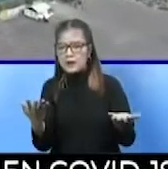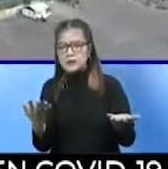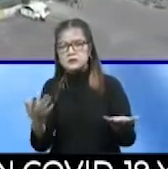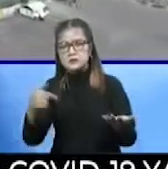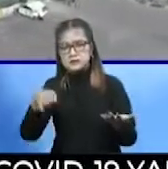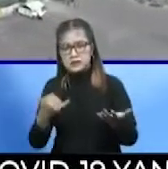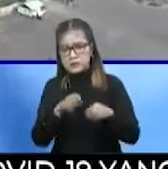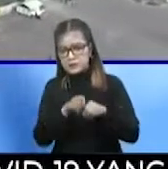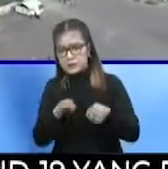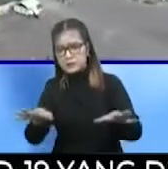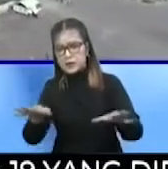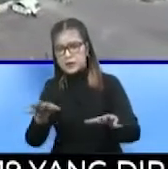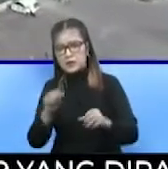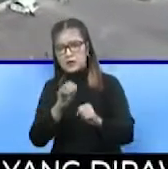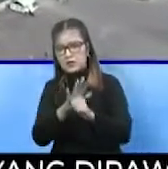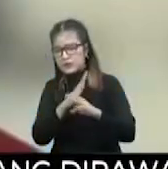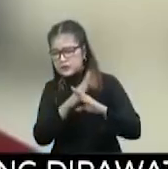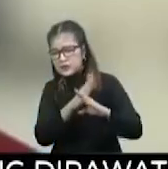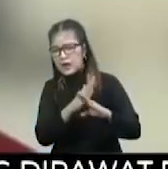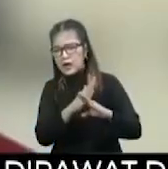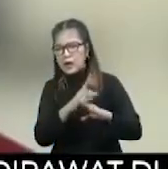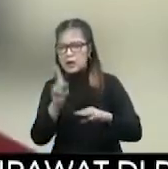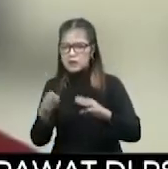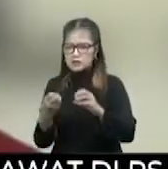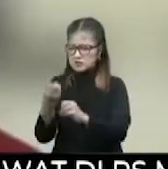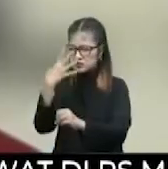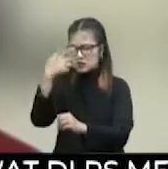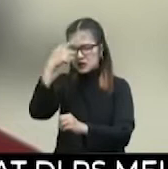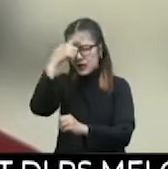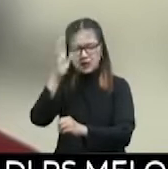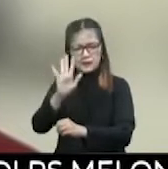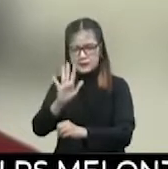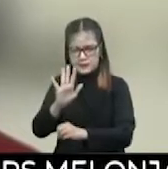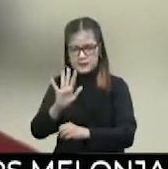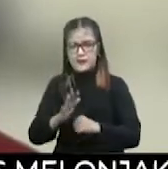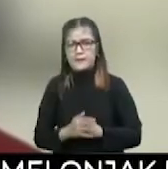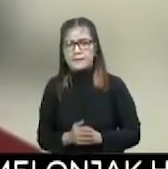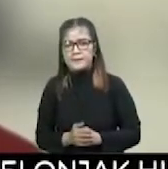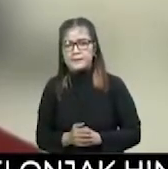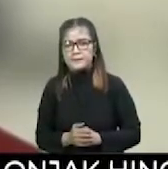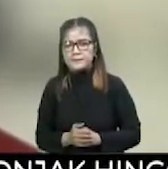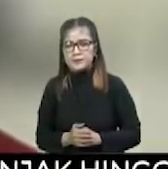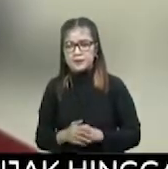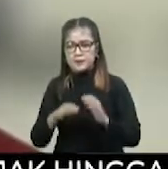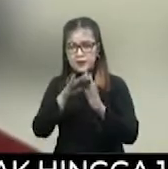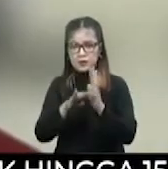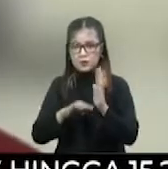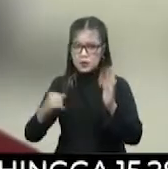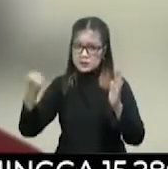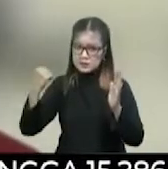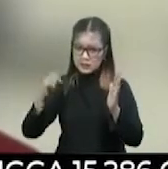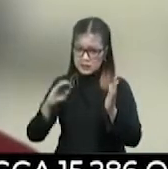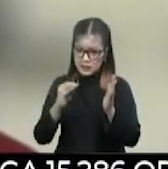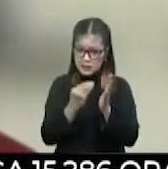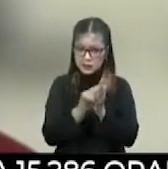rantai penularan sehingga tidak banyak orang yang jadi sakit. Ya, tentu baik. Saja protokol kesehatan harus lebih masif, 5M ya.